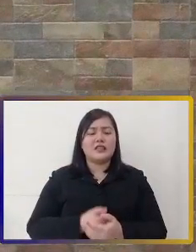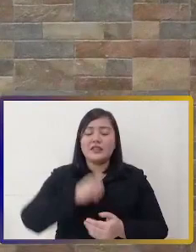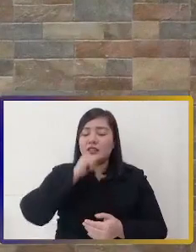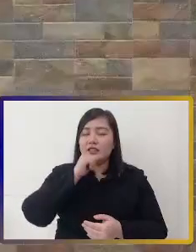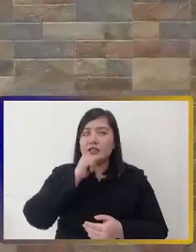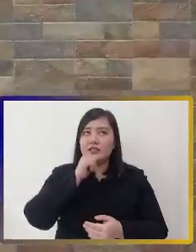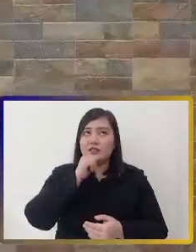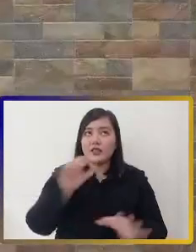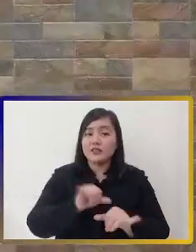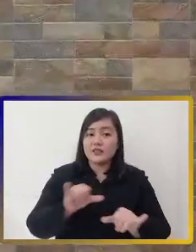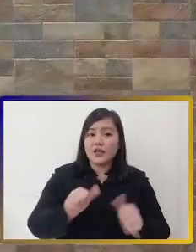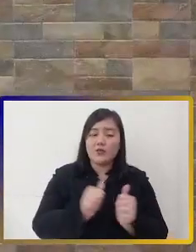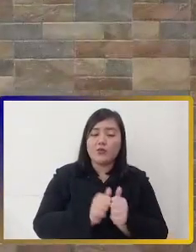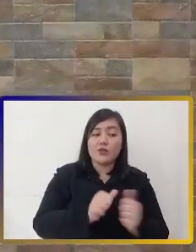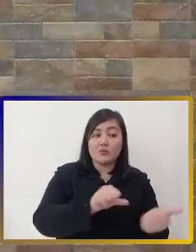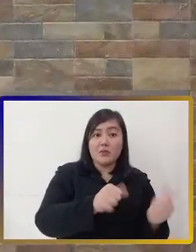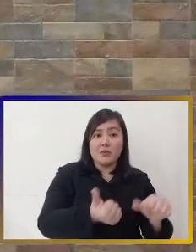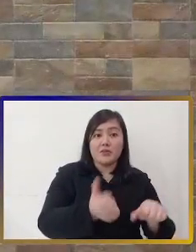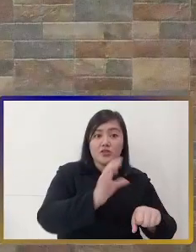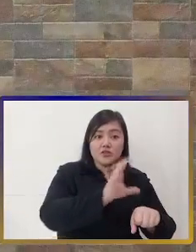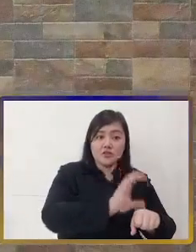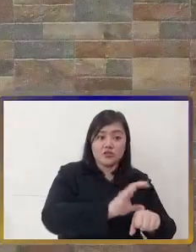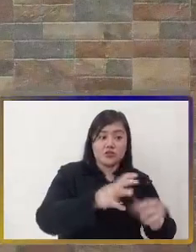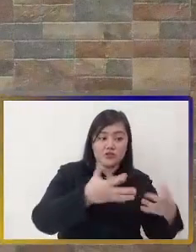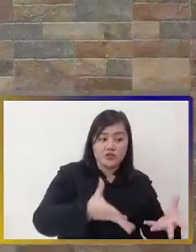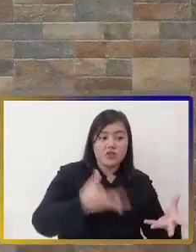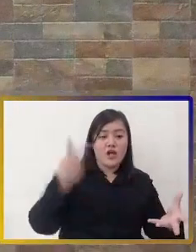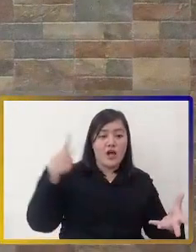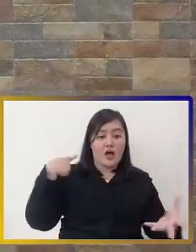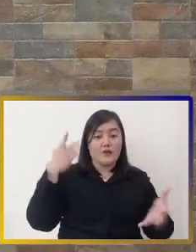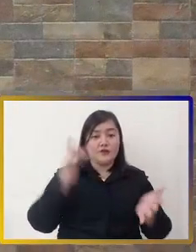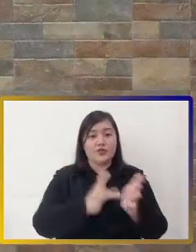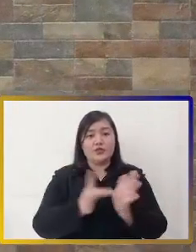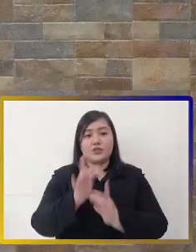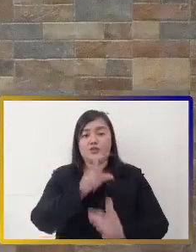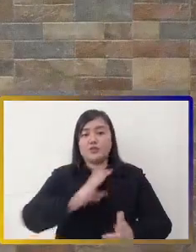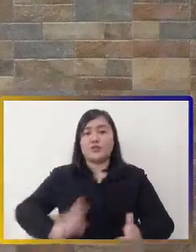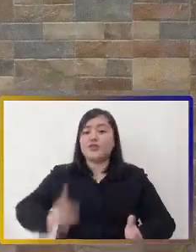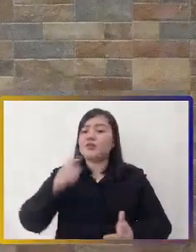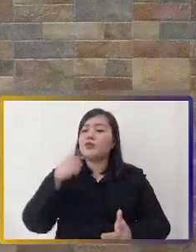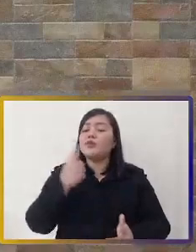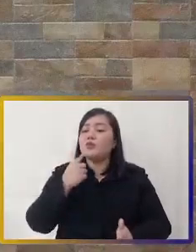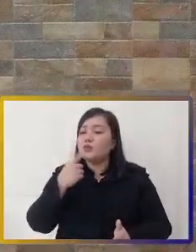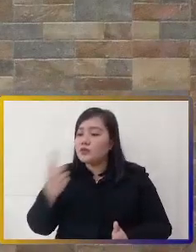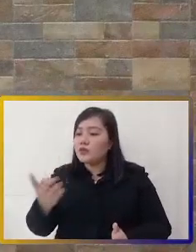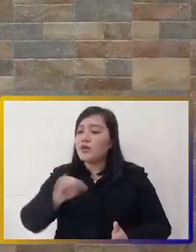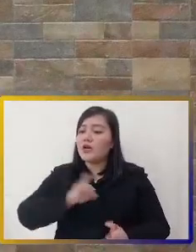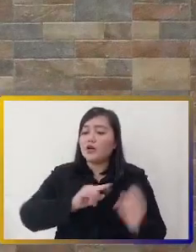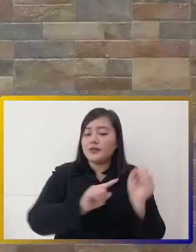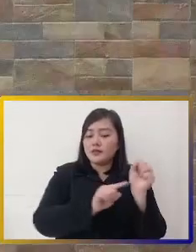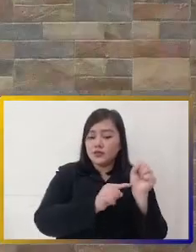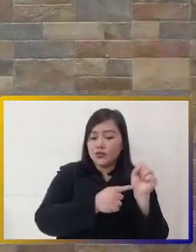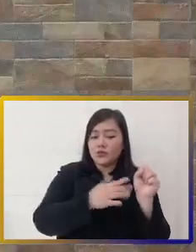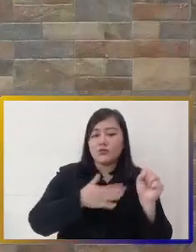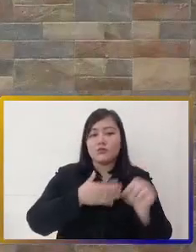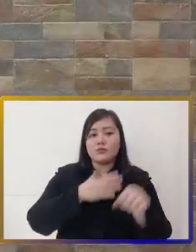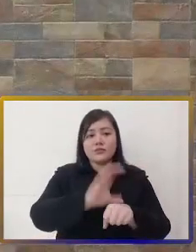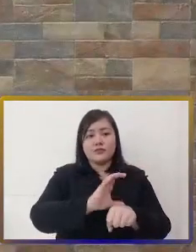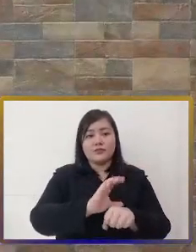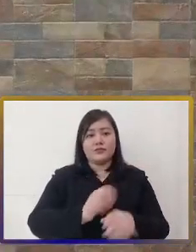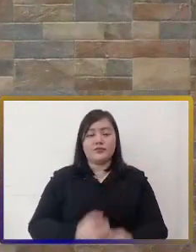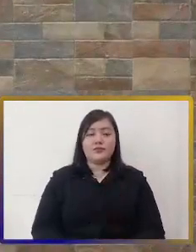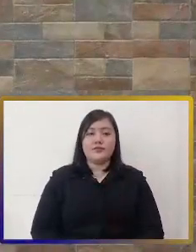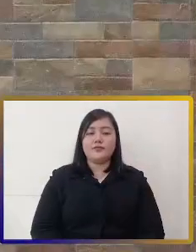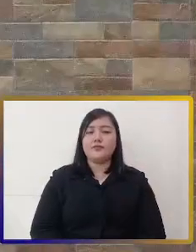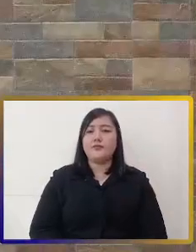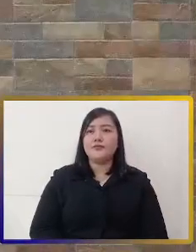my church. No, wala. Walang tumayong ganun. It is a gradual perversion and corruption sa katuruan,